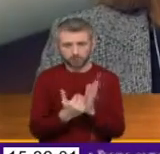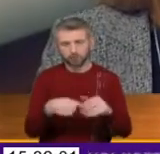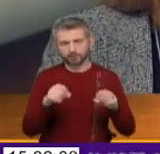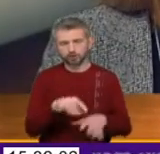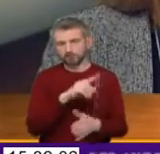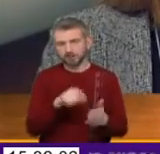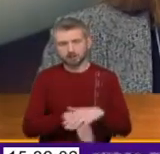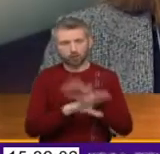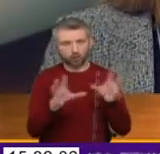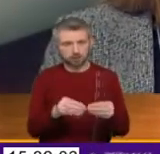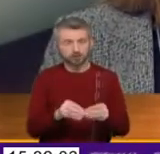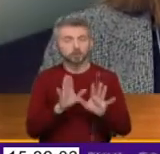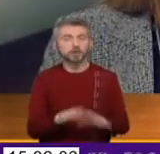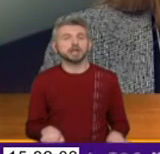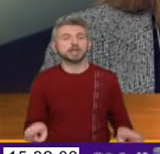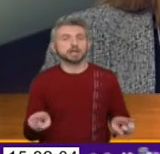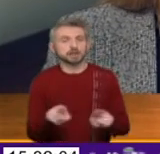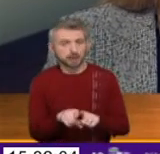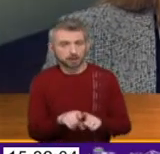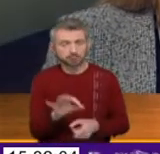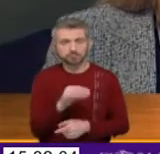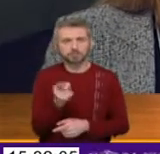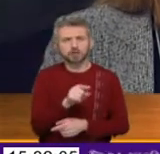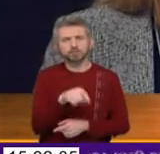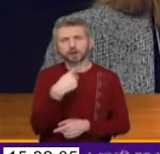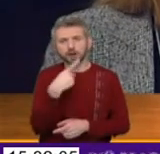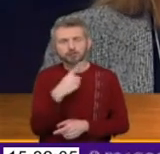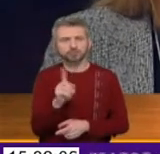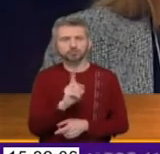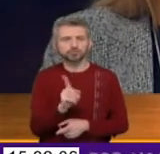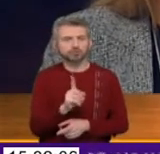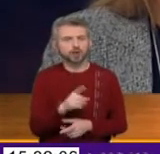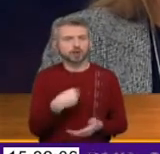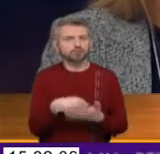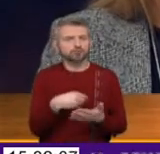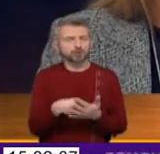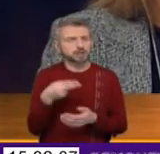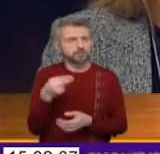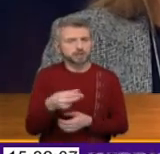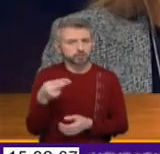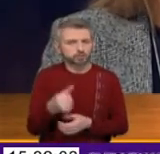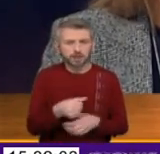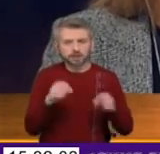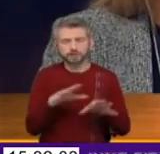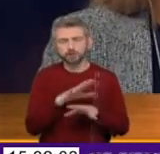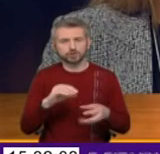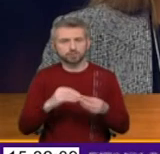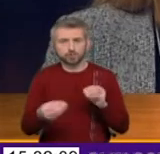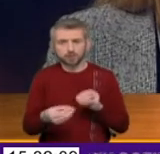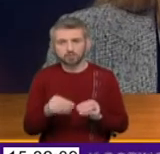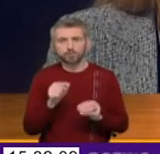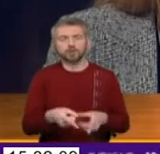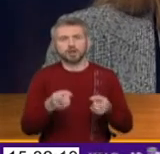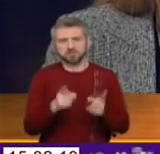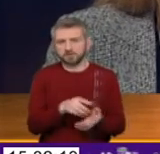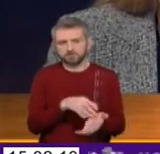питання комплексно. Тільки таким чином, з приводу того, що ви кажете, там йде бюджетне якесь фінансування і воно не вирішує проблему, воно насправді